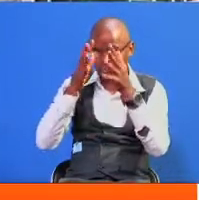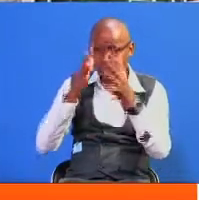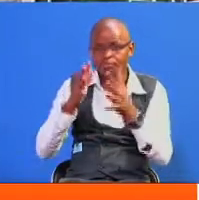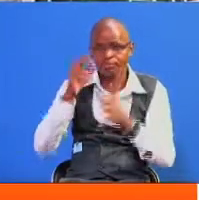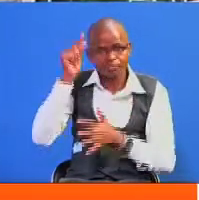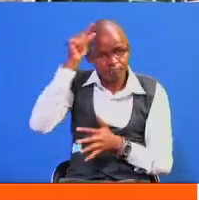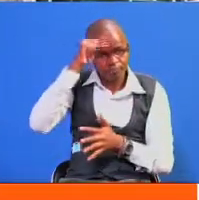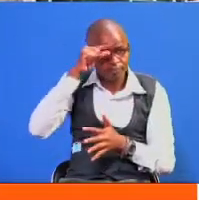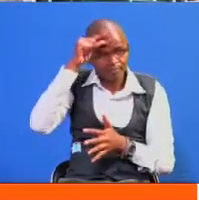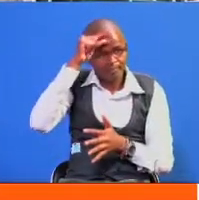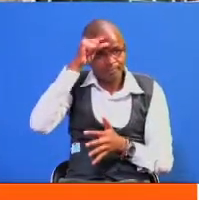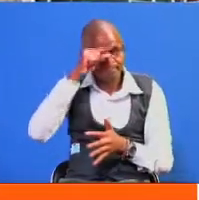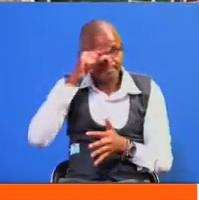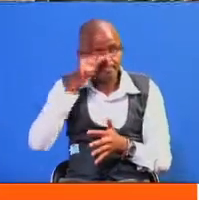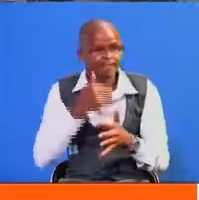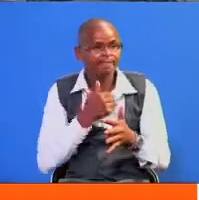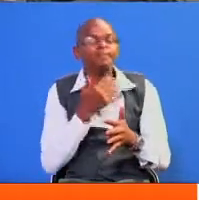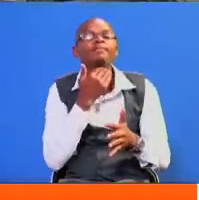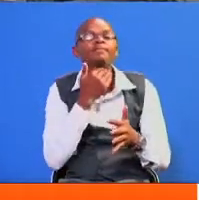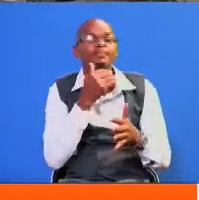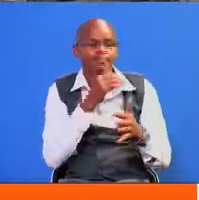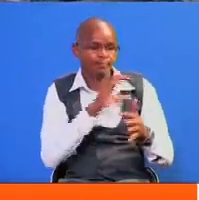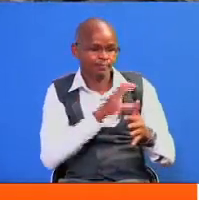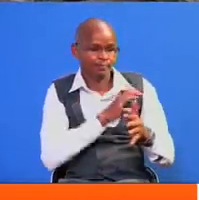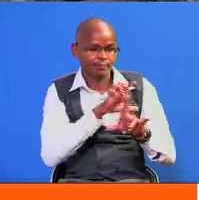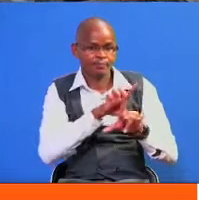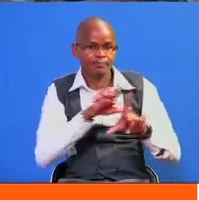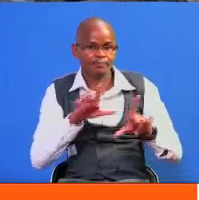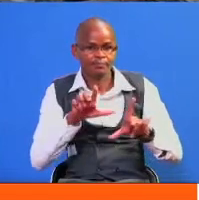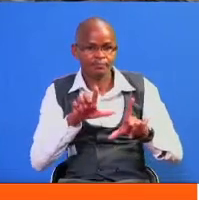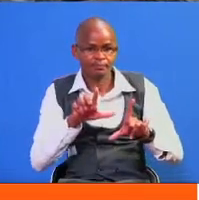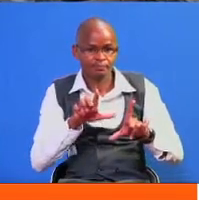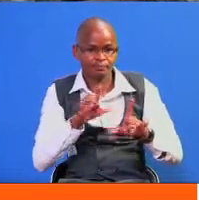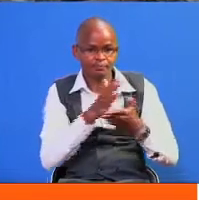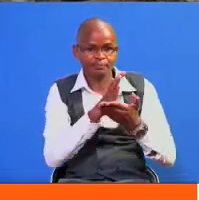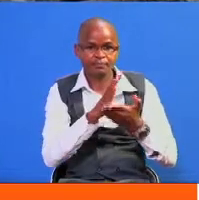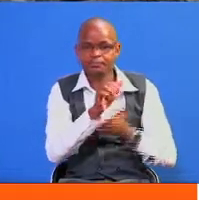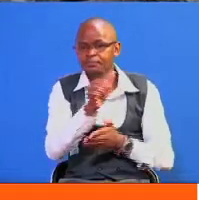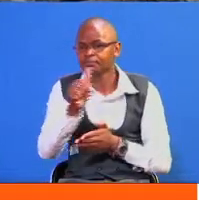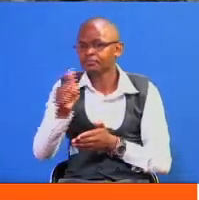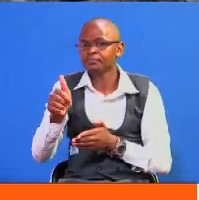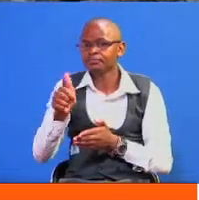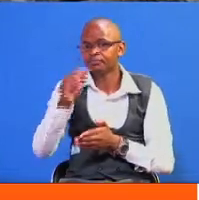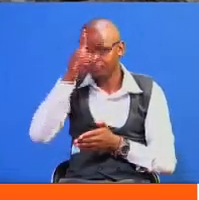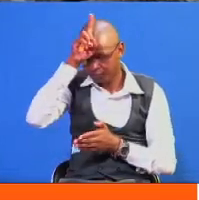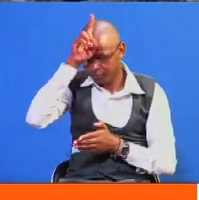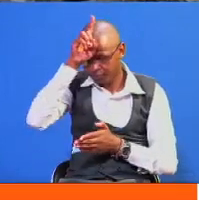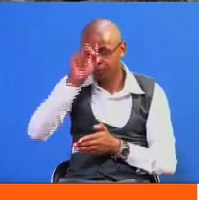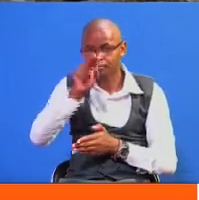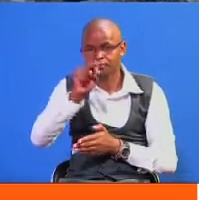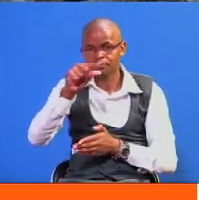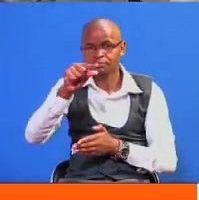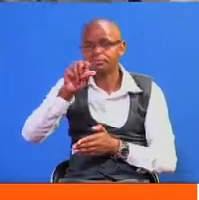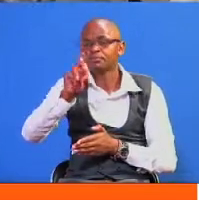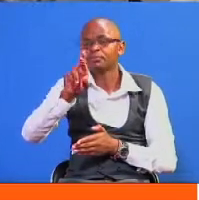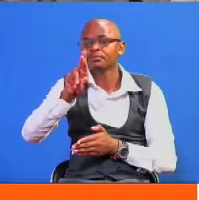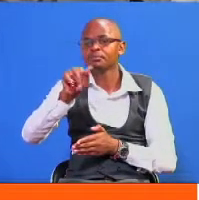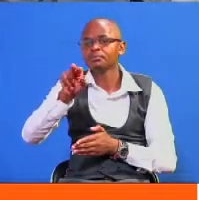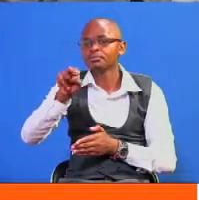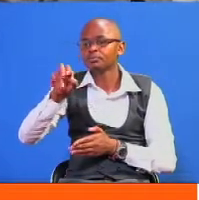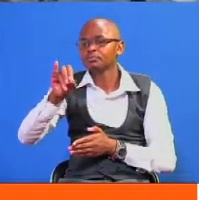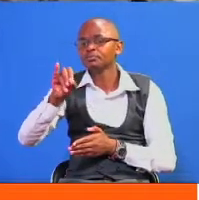wa serikali alidai umiliki wa ardhi. Sehemu nyingine katika kijiji cha Ngelani mgoni wa